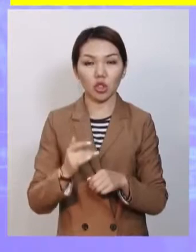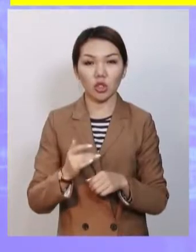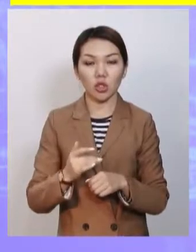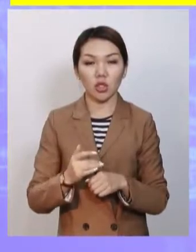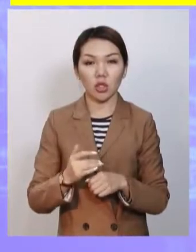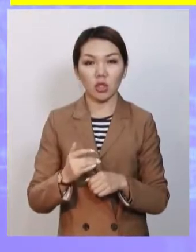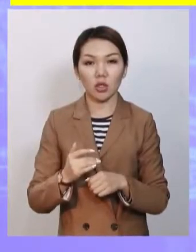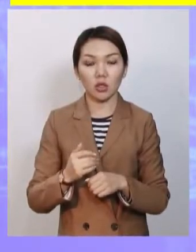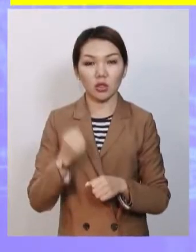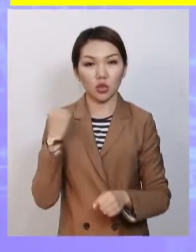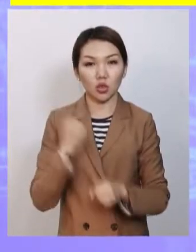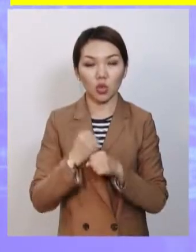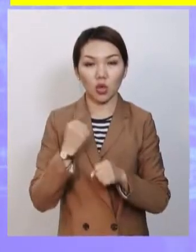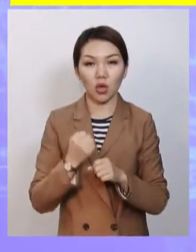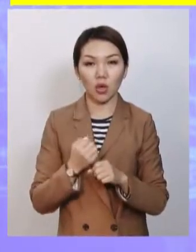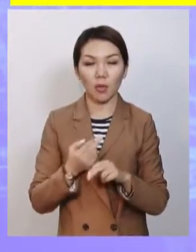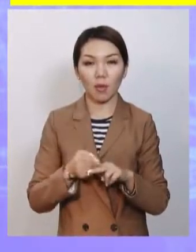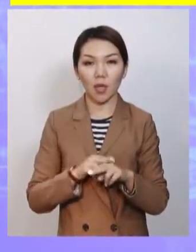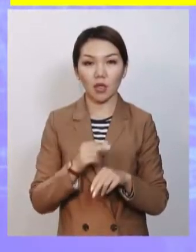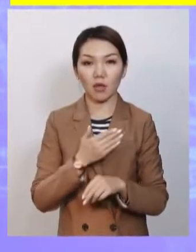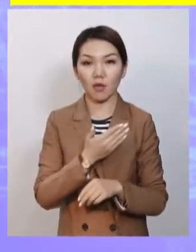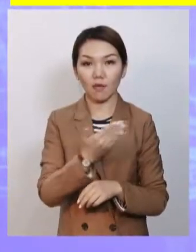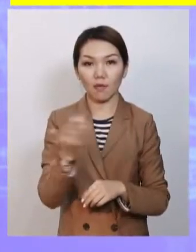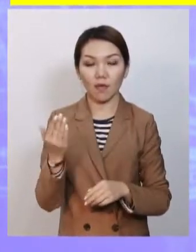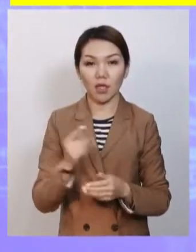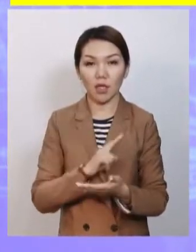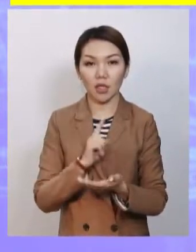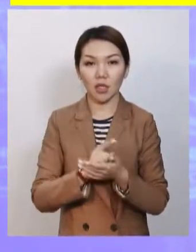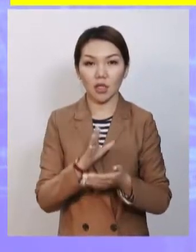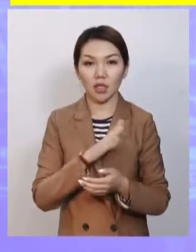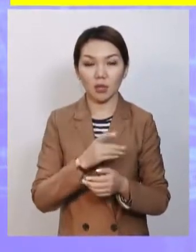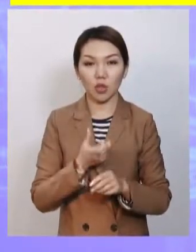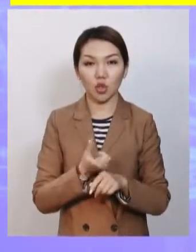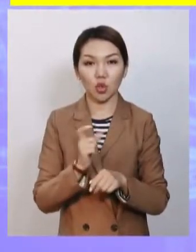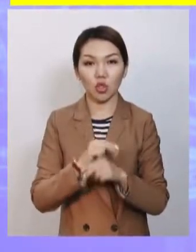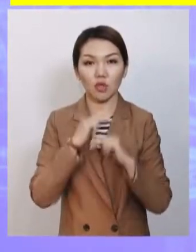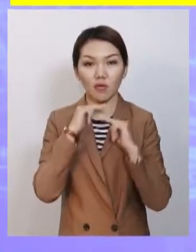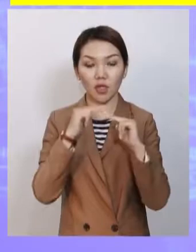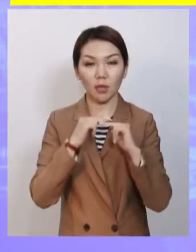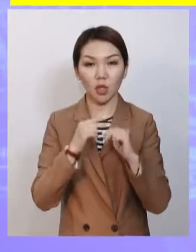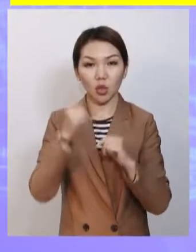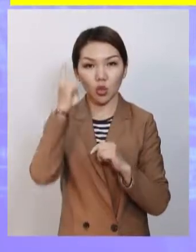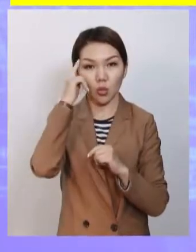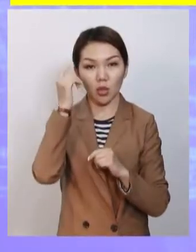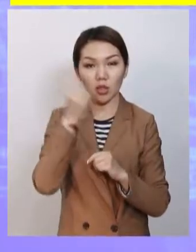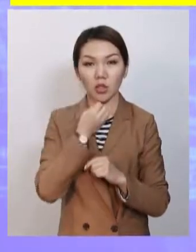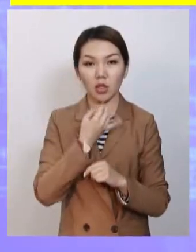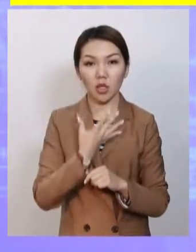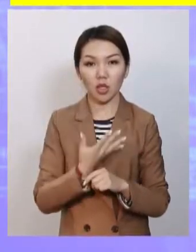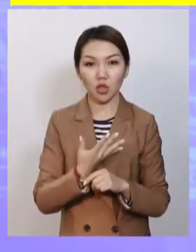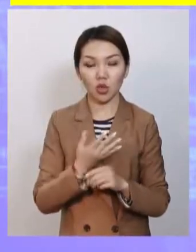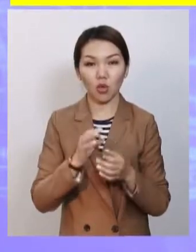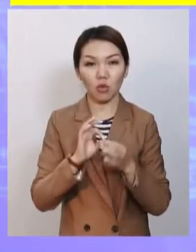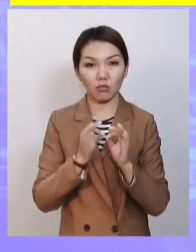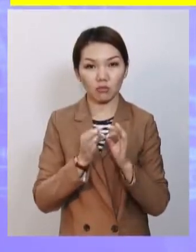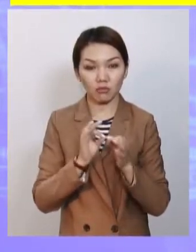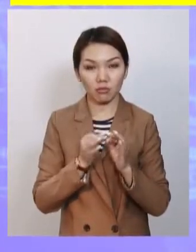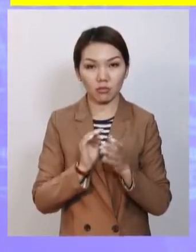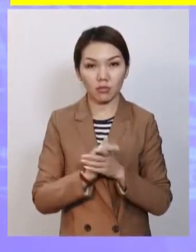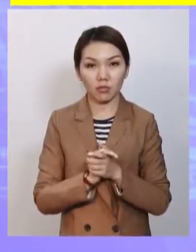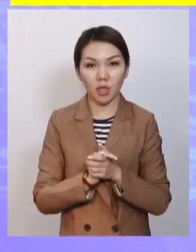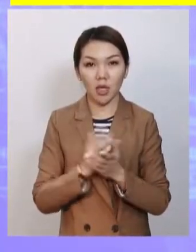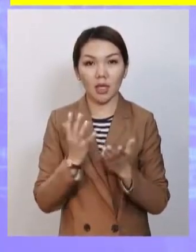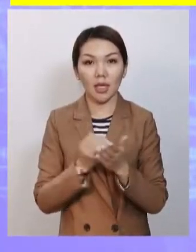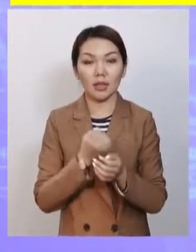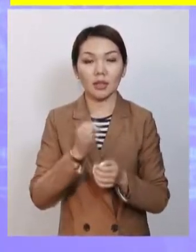должны быть очень внимательными думайте хорошо находите правильные